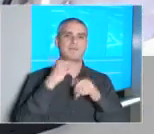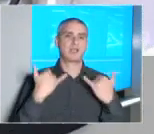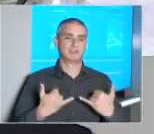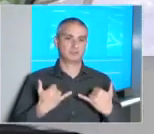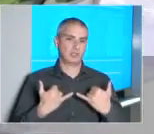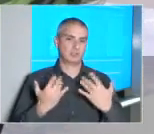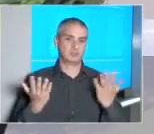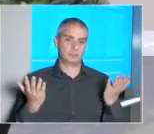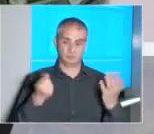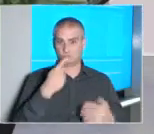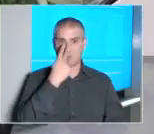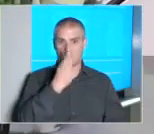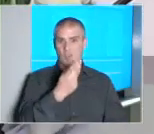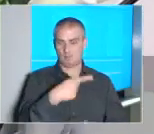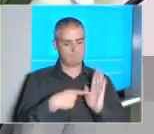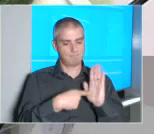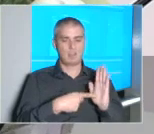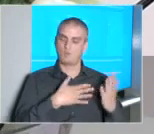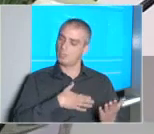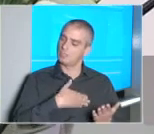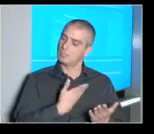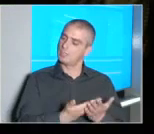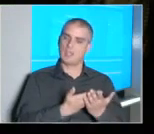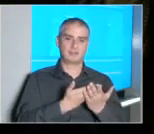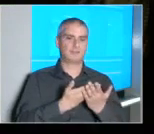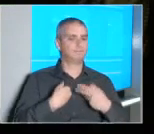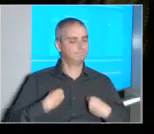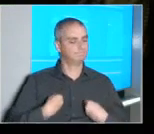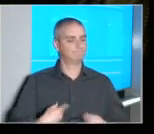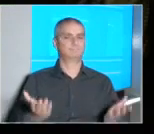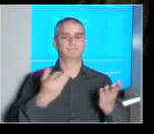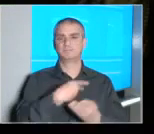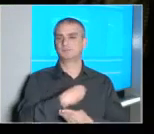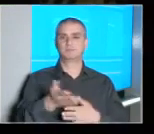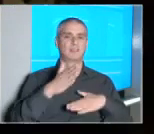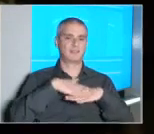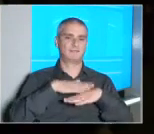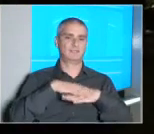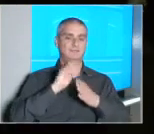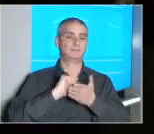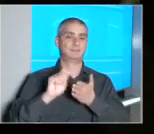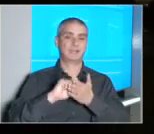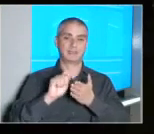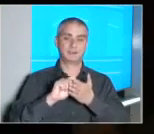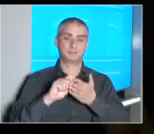הזאת, שהוא מראה להם שהוא נדיב כיד המלך בחלוקת משרדים,